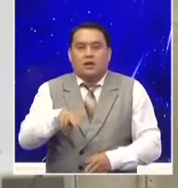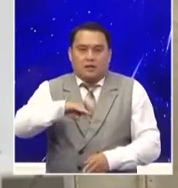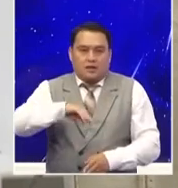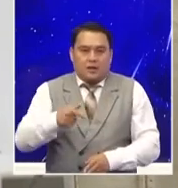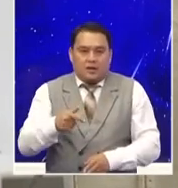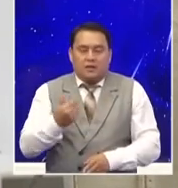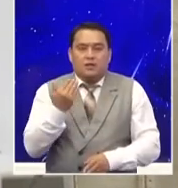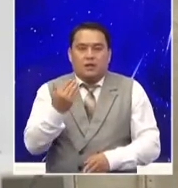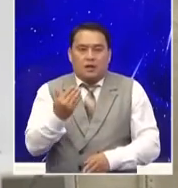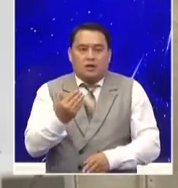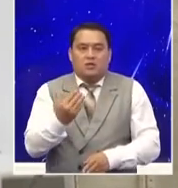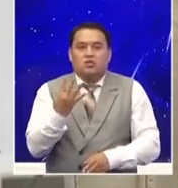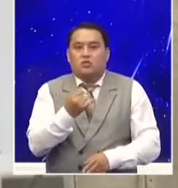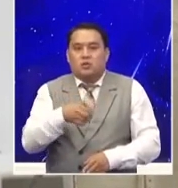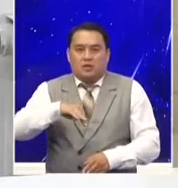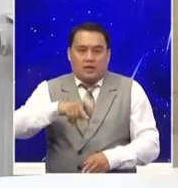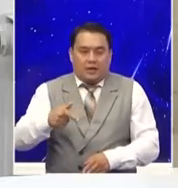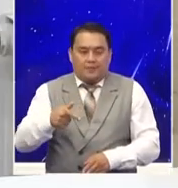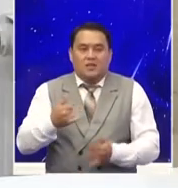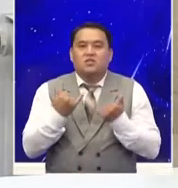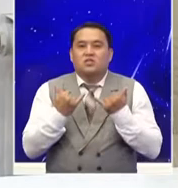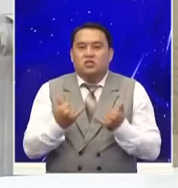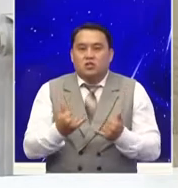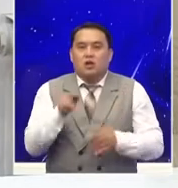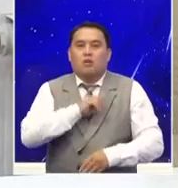и с местного бюджета 4 миллиарда тенге. Сейчас эта